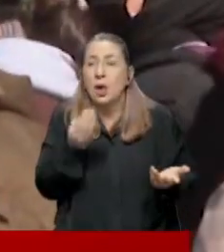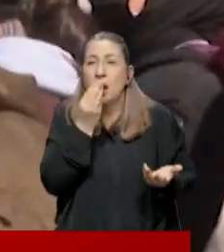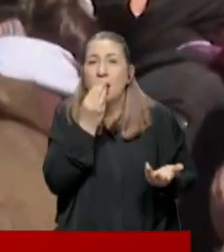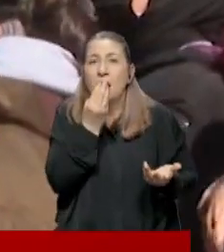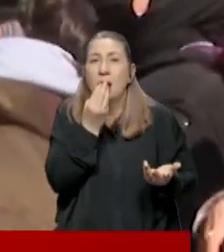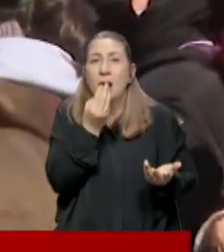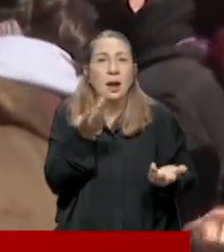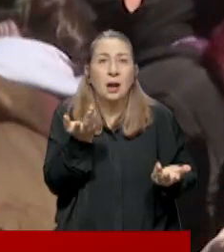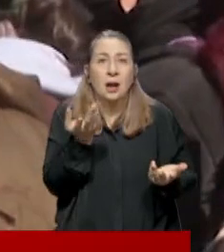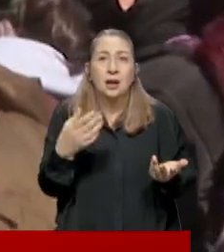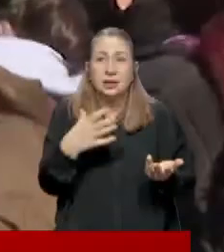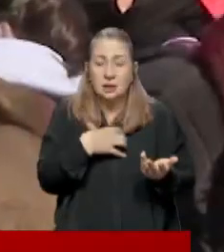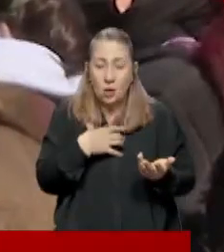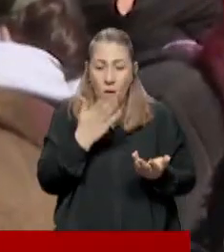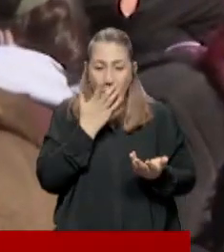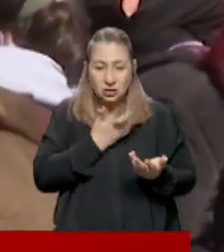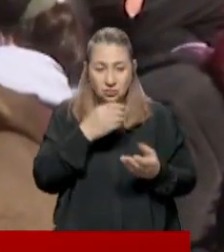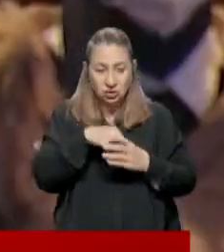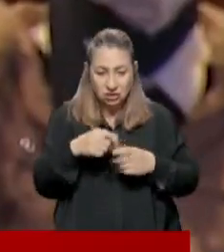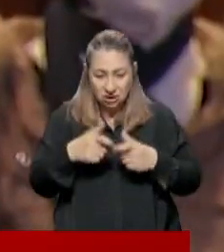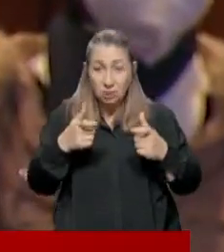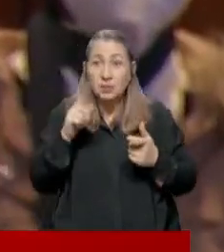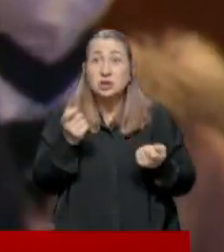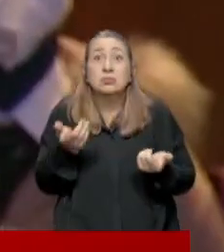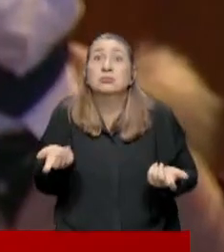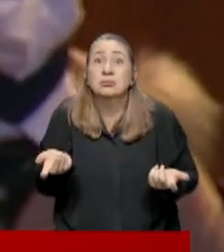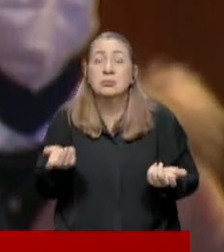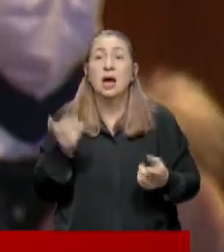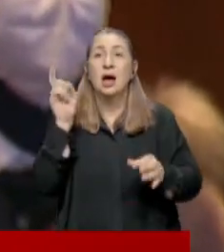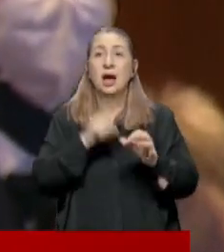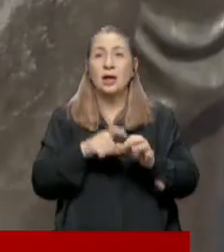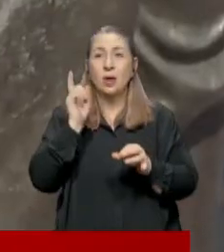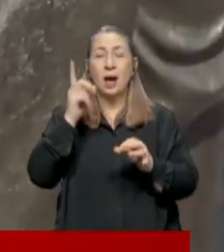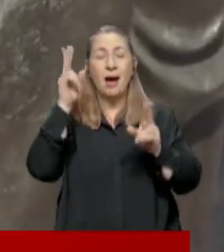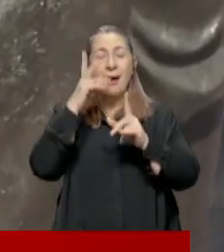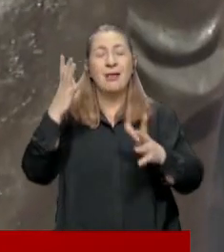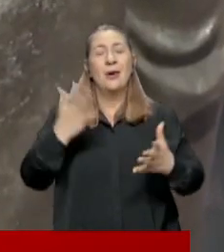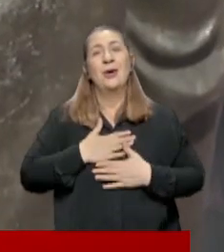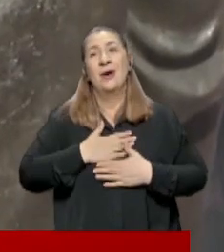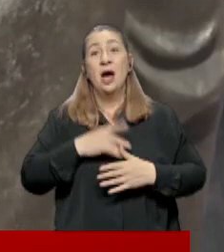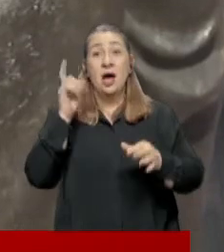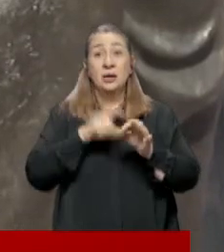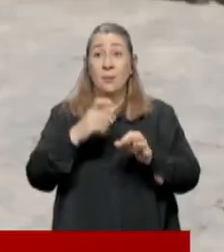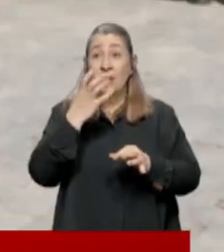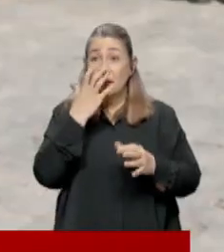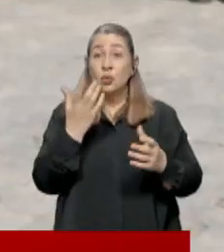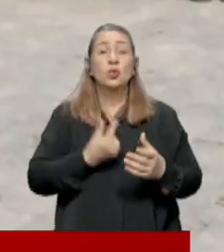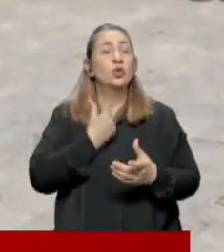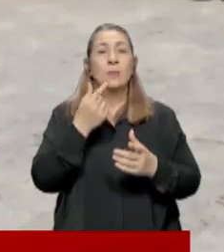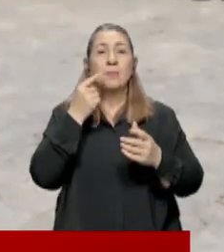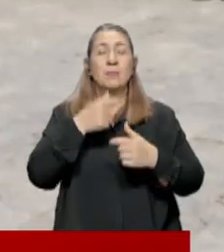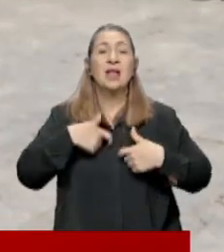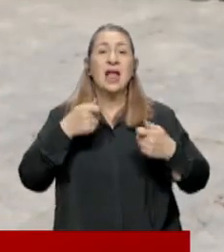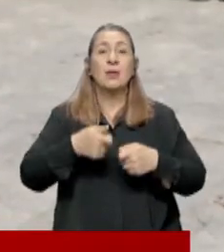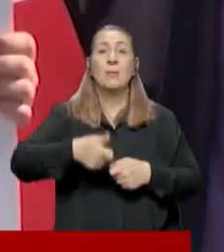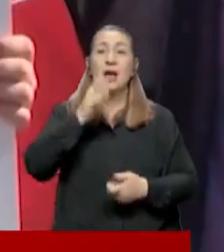sadece kendimizi öğrencilerimiz için gel atanan öğretmenler hayallerine kavuşuyor atama bekleyenlerin umudu ysa Milli